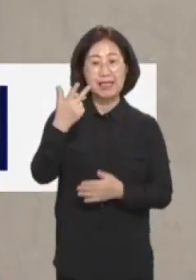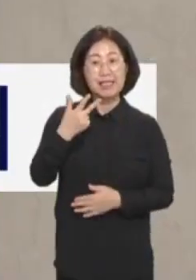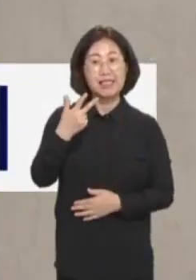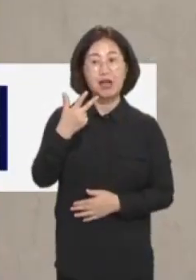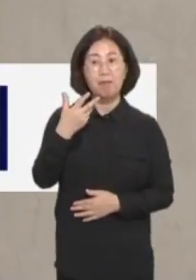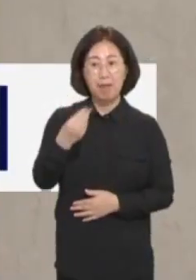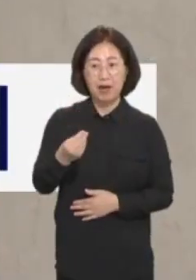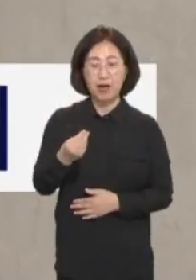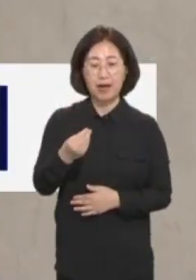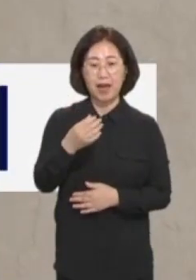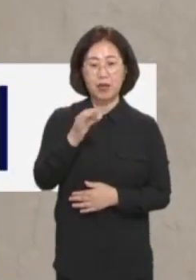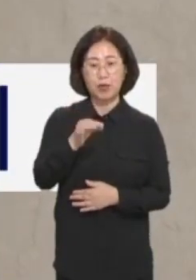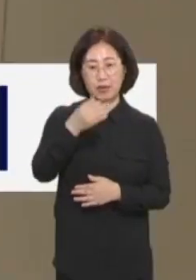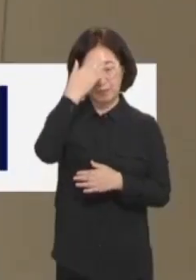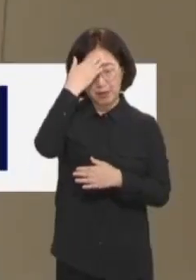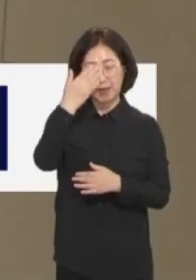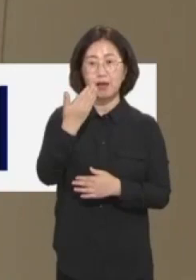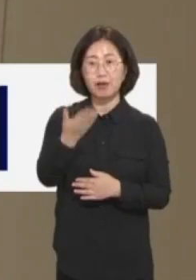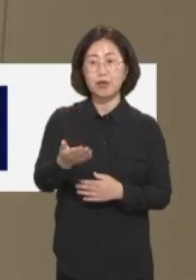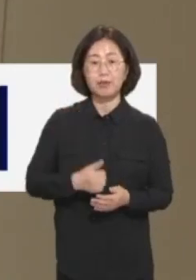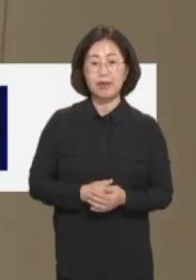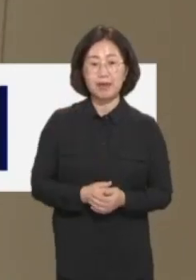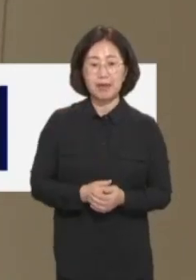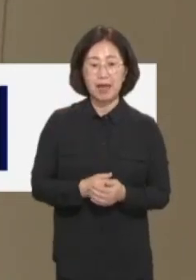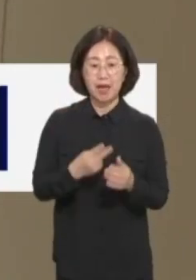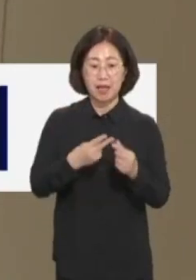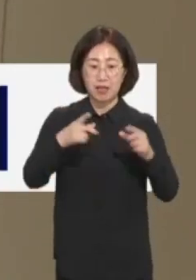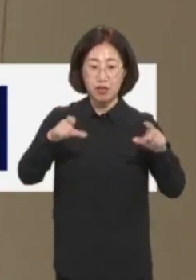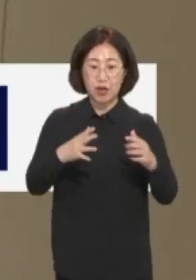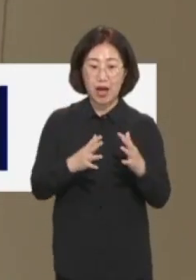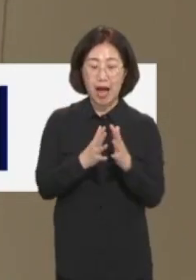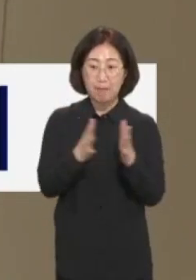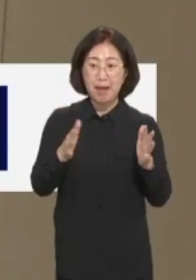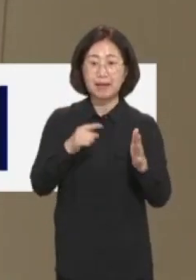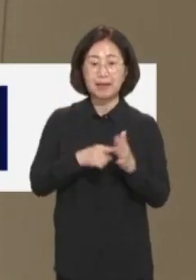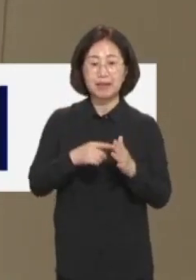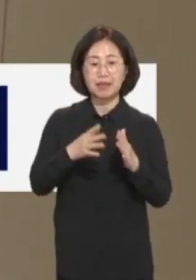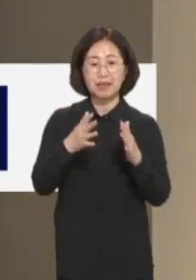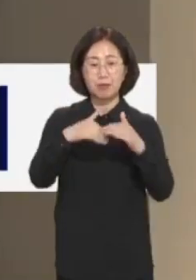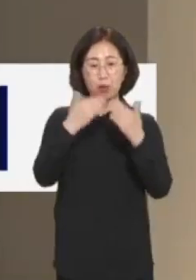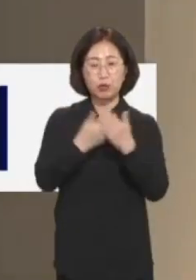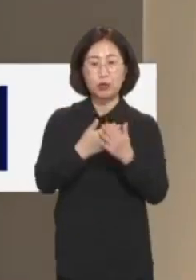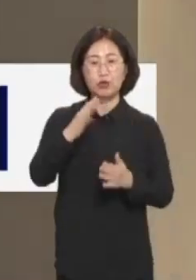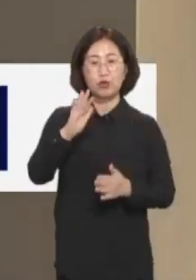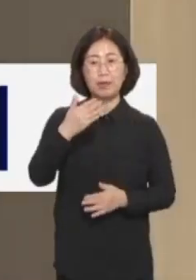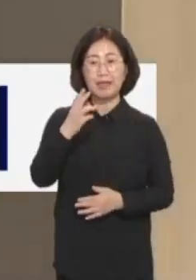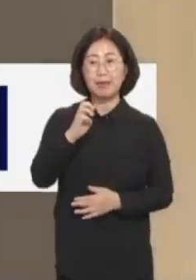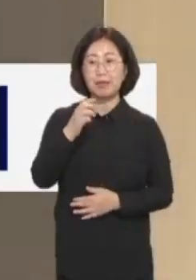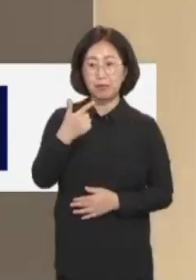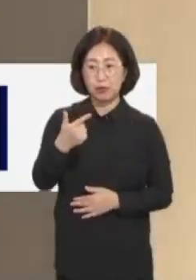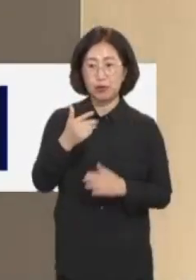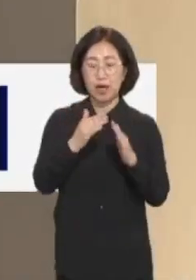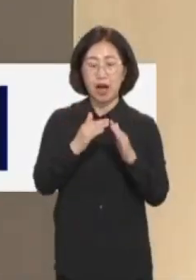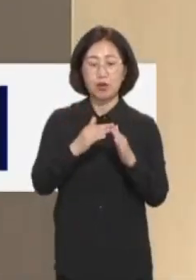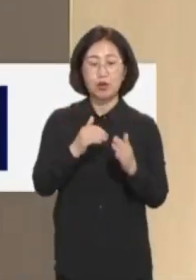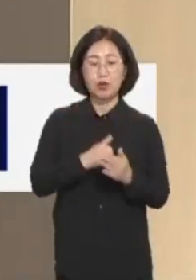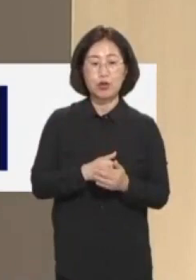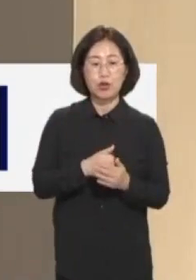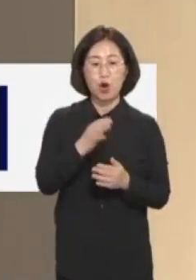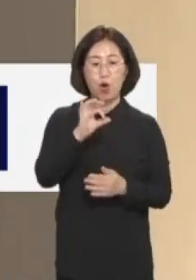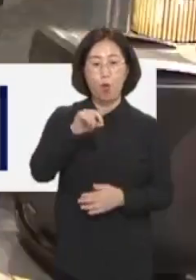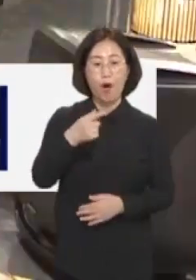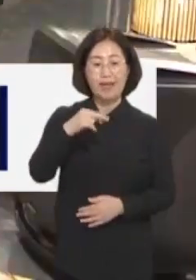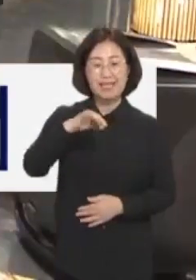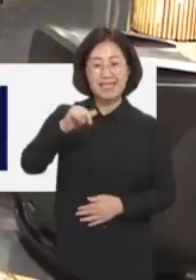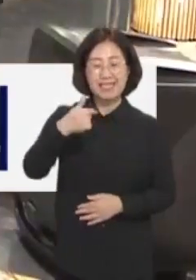위약금을 면제받게 됩니다. 갑천 2블록 트리플시티 아파트는 936가구 규모로 유성구